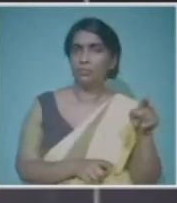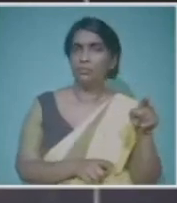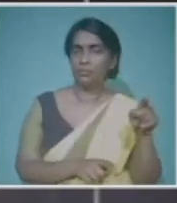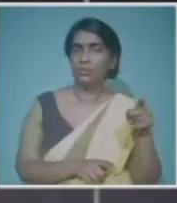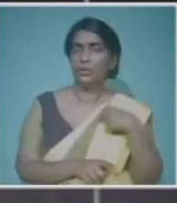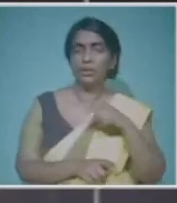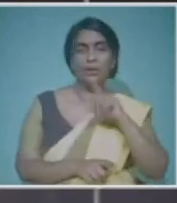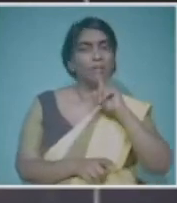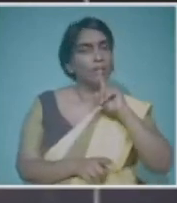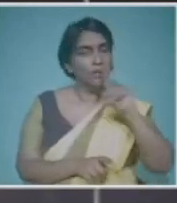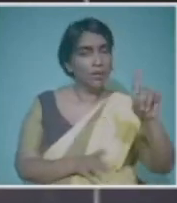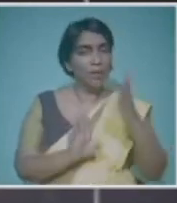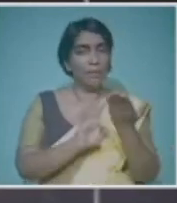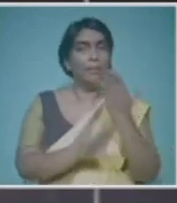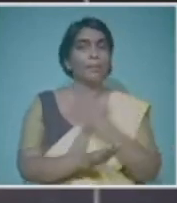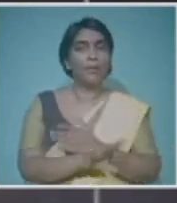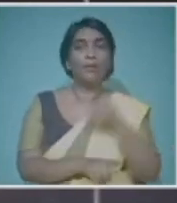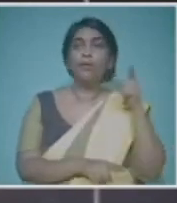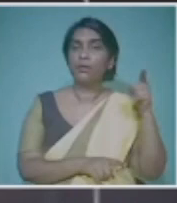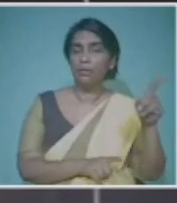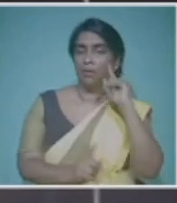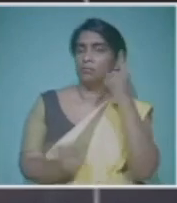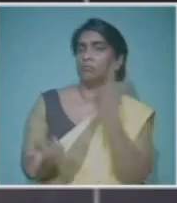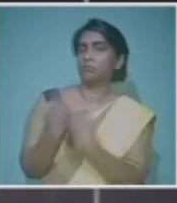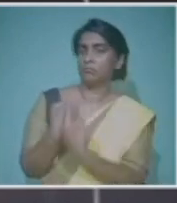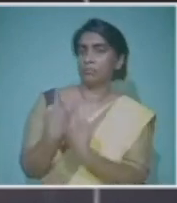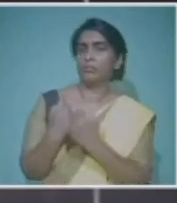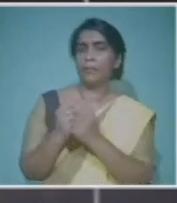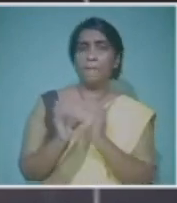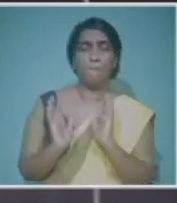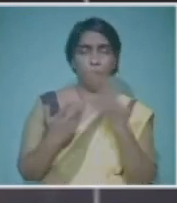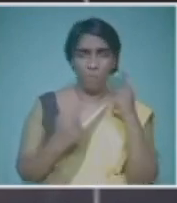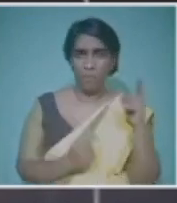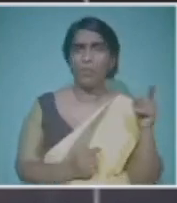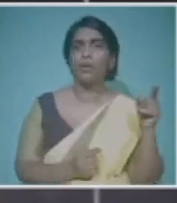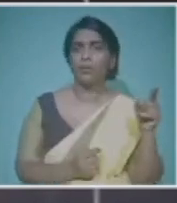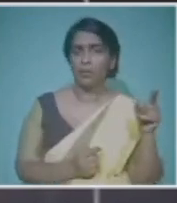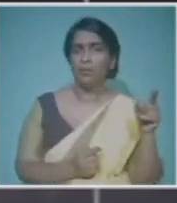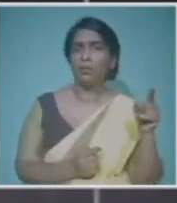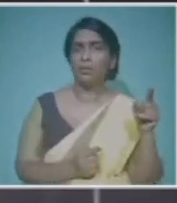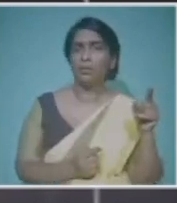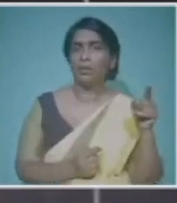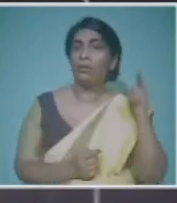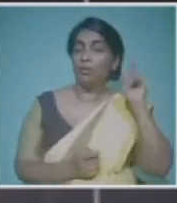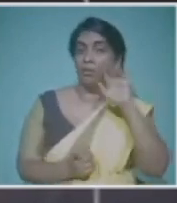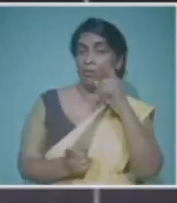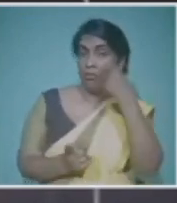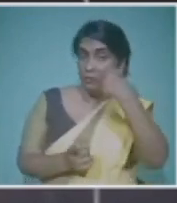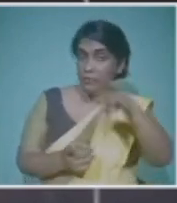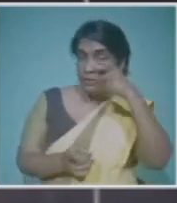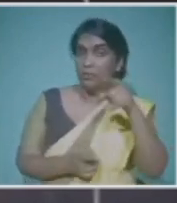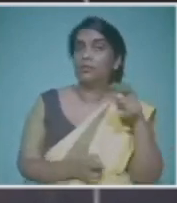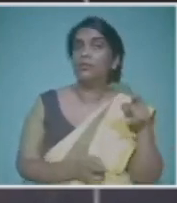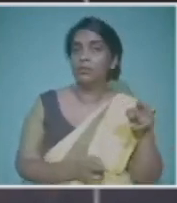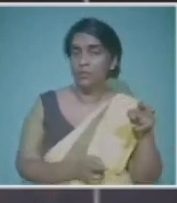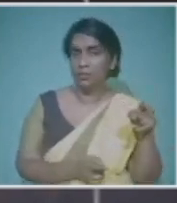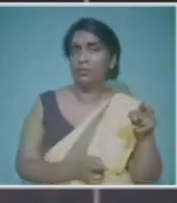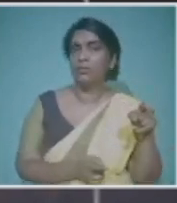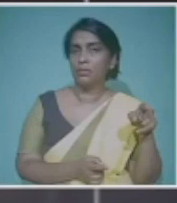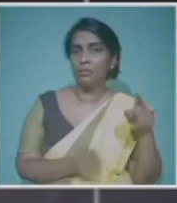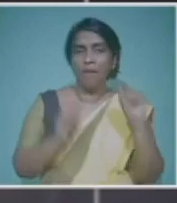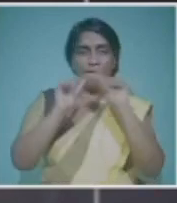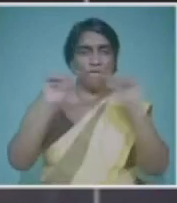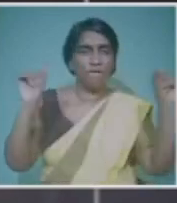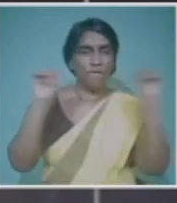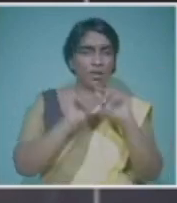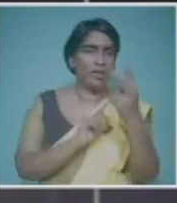ඔහුගේ ඉල්ලීම කරන්නත් කලින් ඔහු ඒ විමර්ශනය පටන් අරගෙන තිබුණා මං ඔහුගේ නිරීක්ෂණය වාක්‍ය